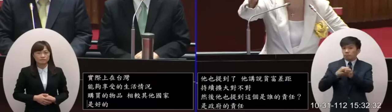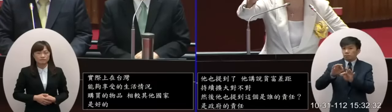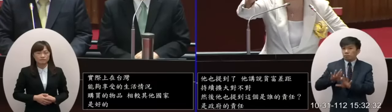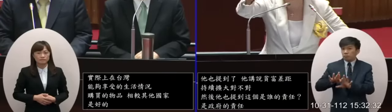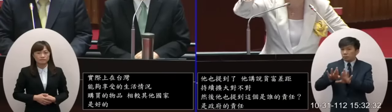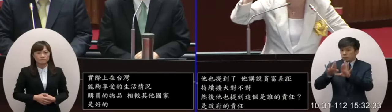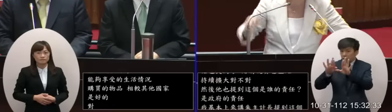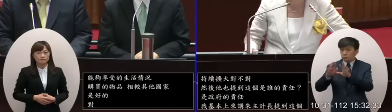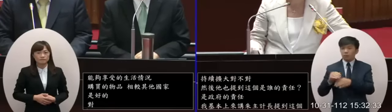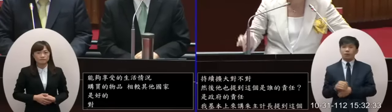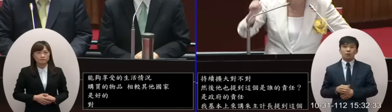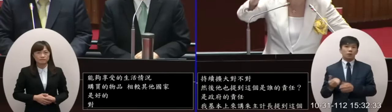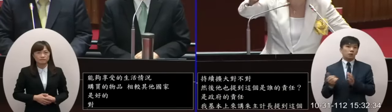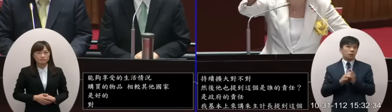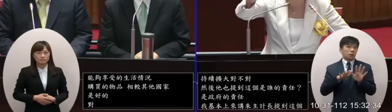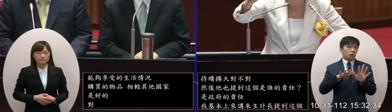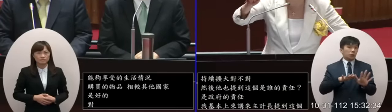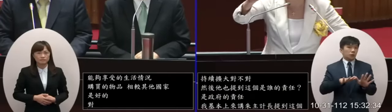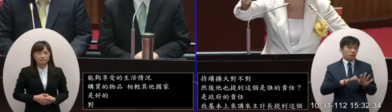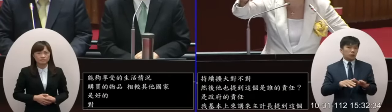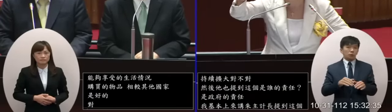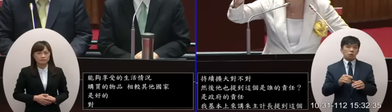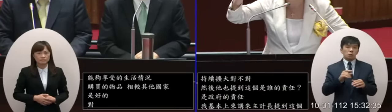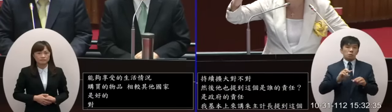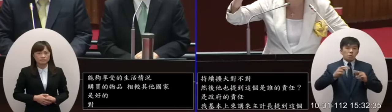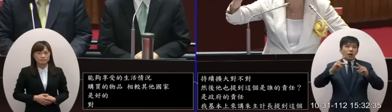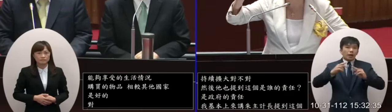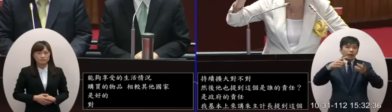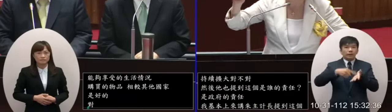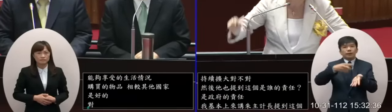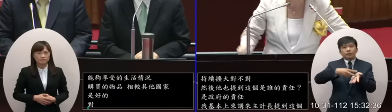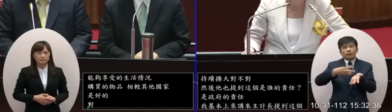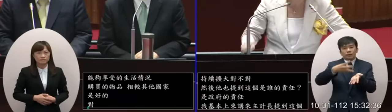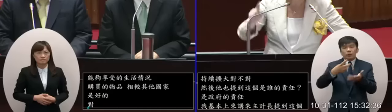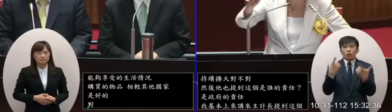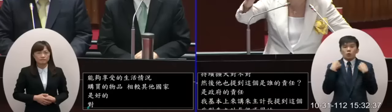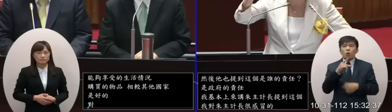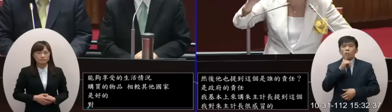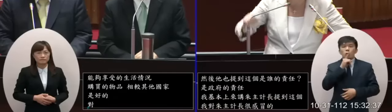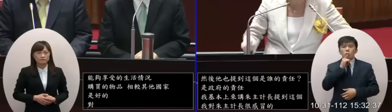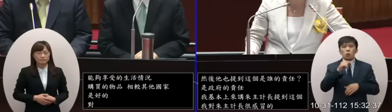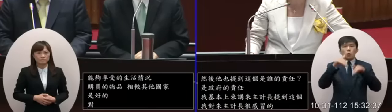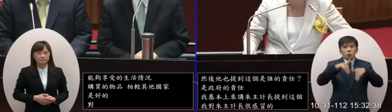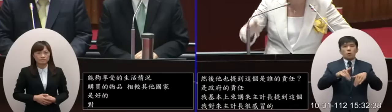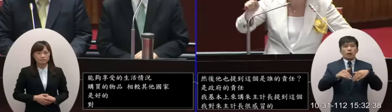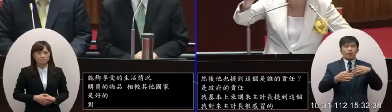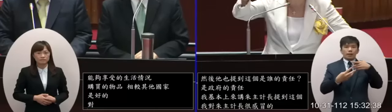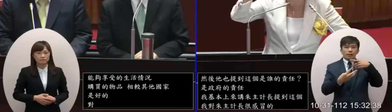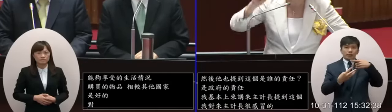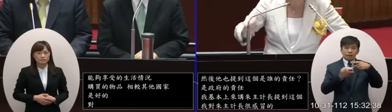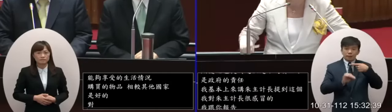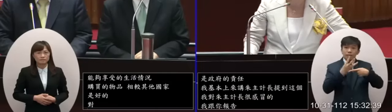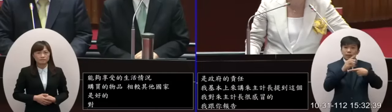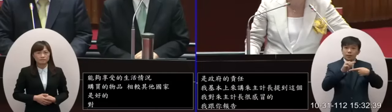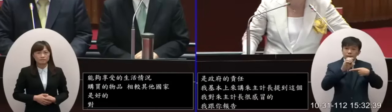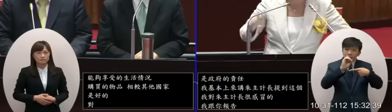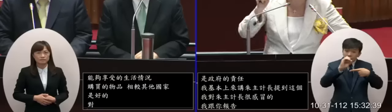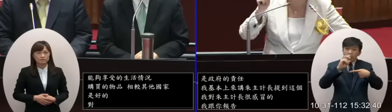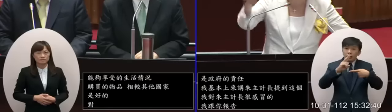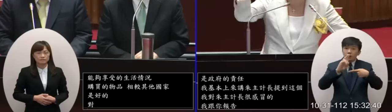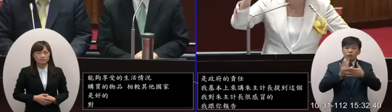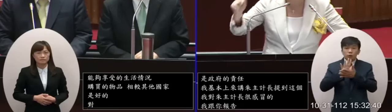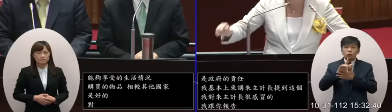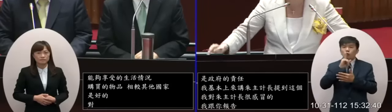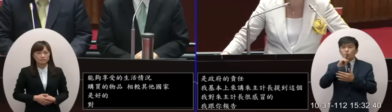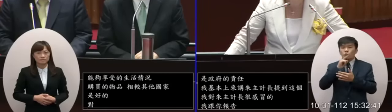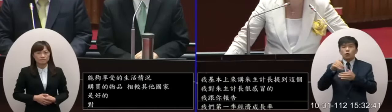已经三条了。第一季本来说-3.02，接下来把它改成-2.87，然